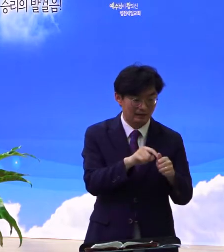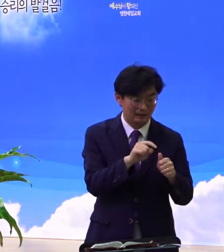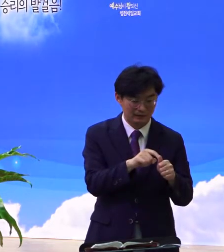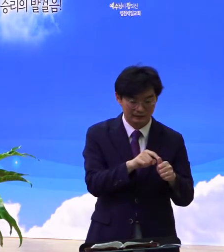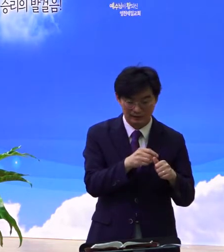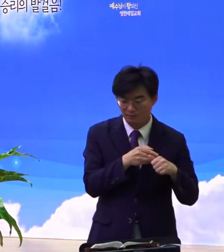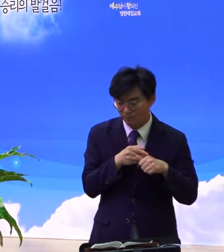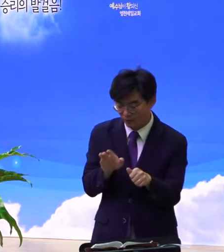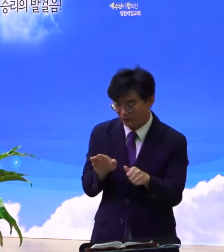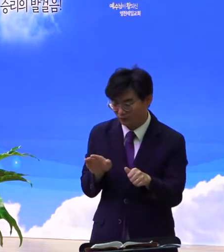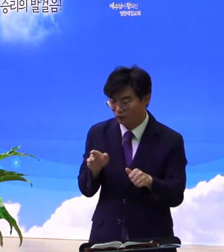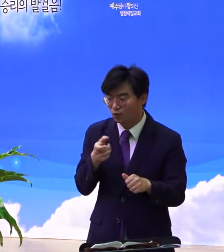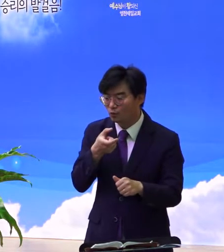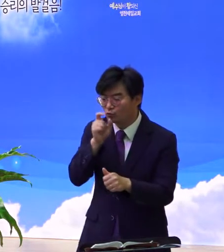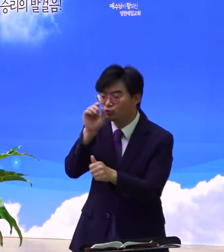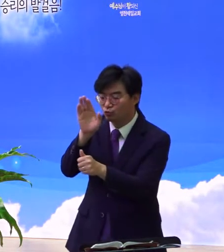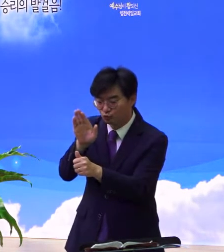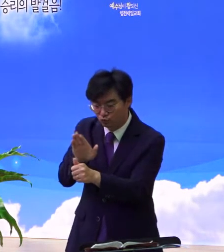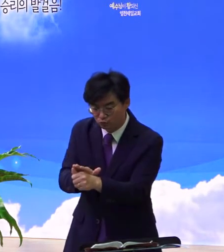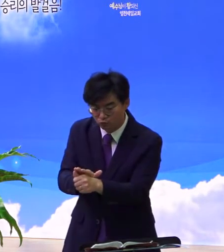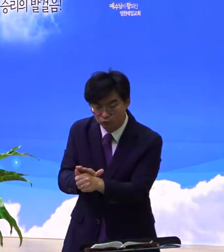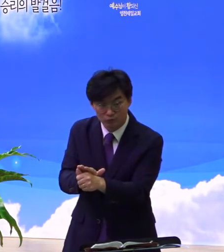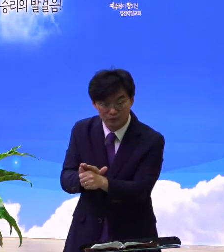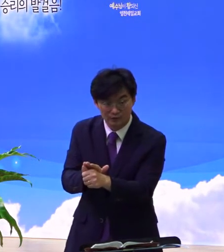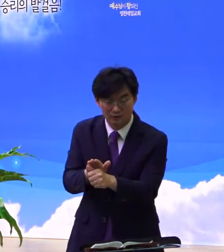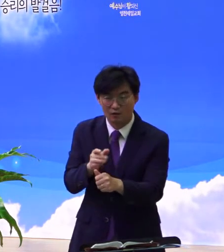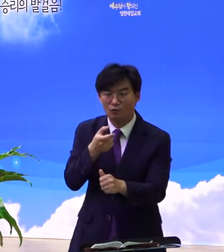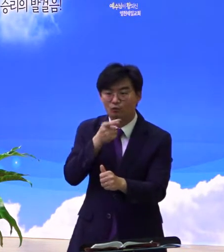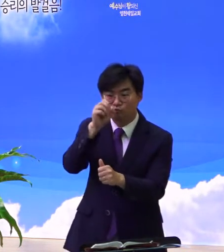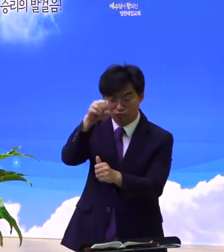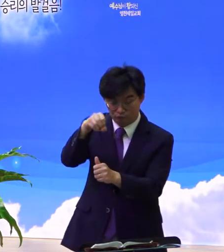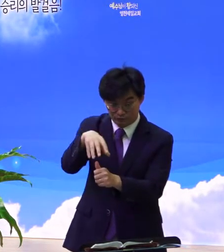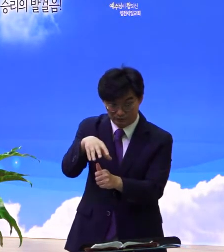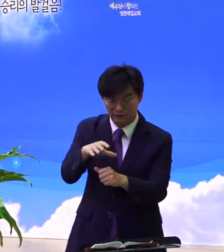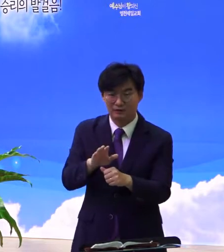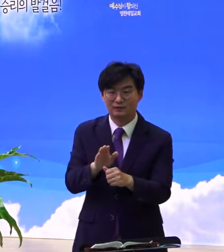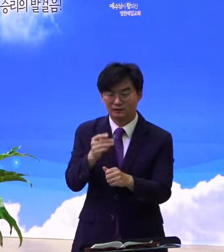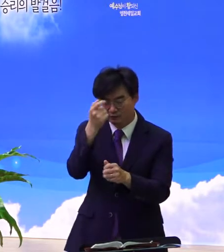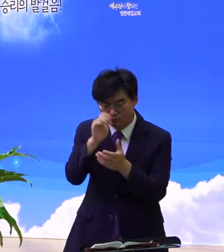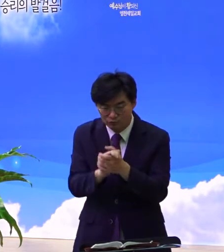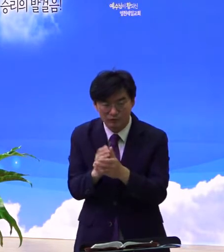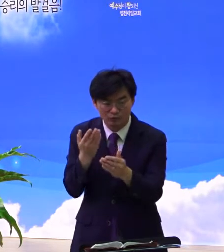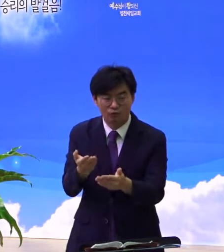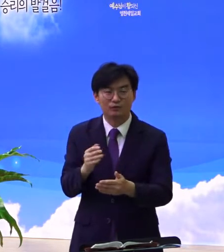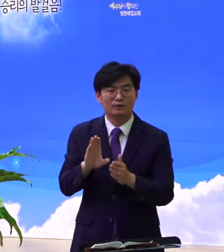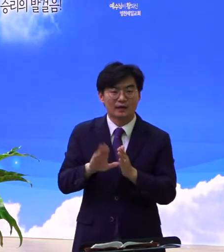됩니다. 그 눈에서 비늘 같은 것이 벗어져서 다시 보게 됐습니다.